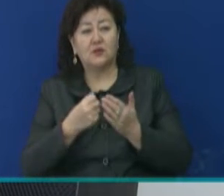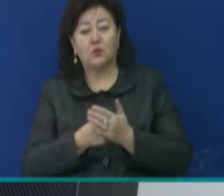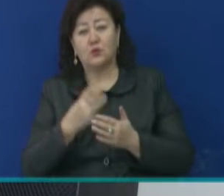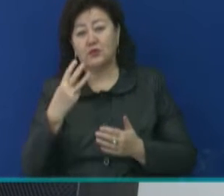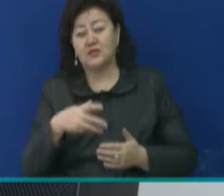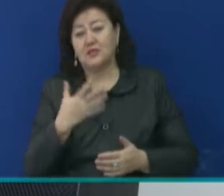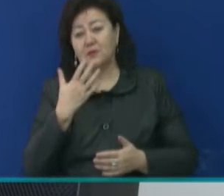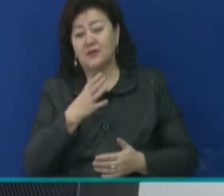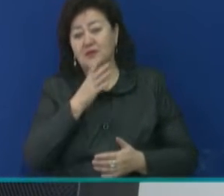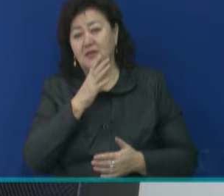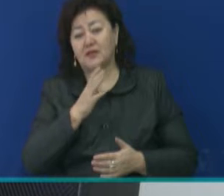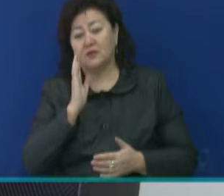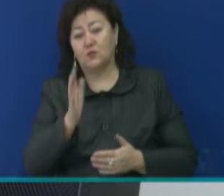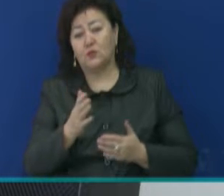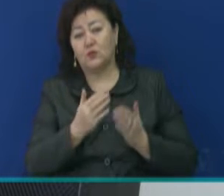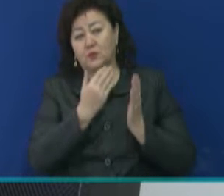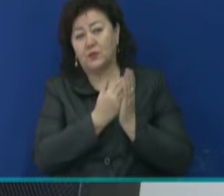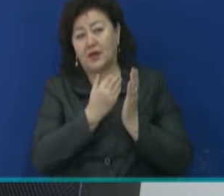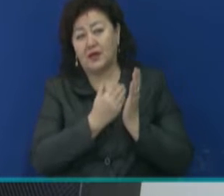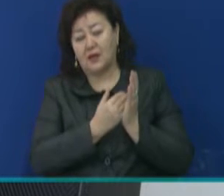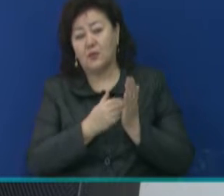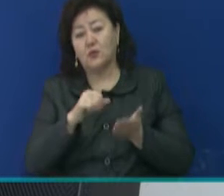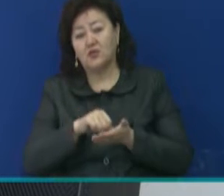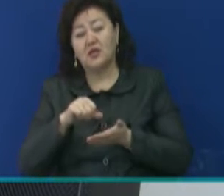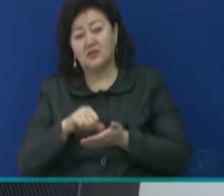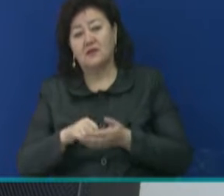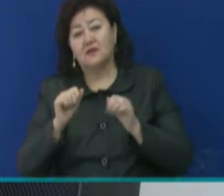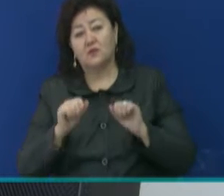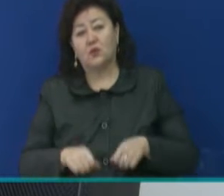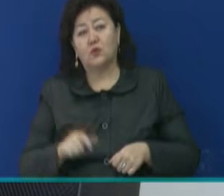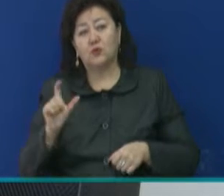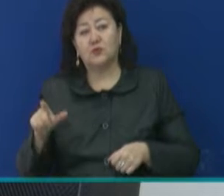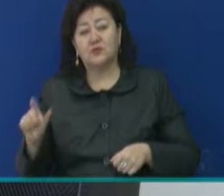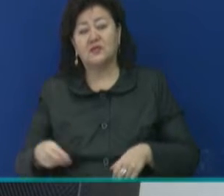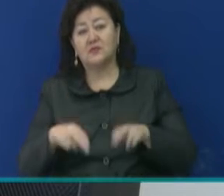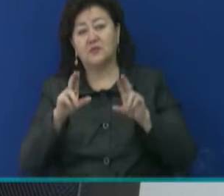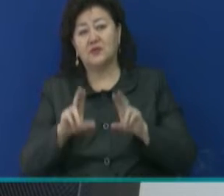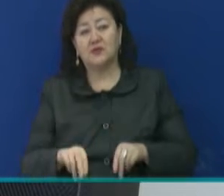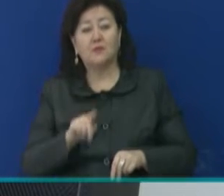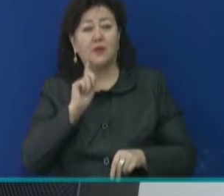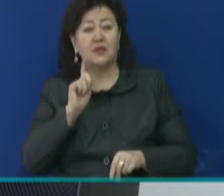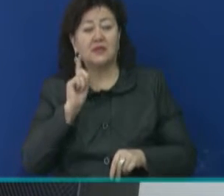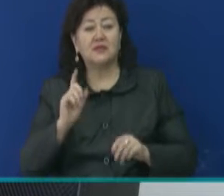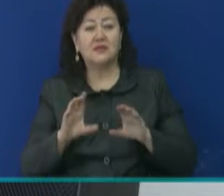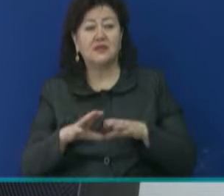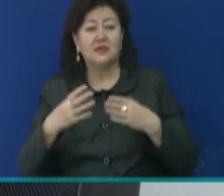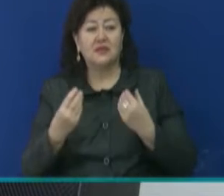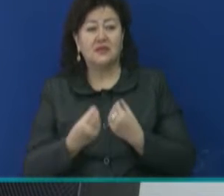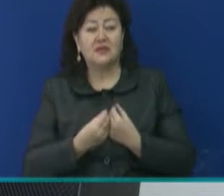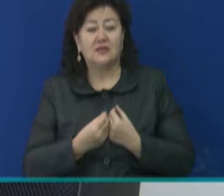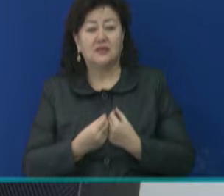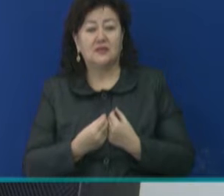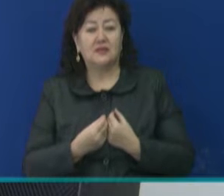35 лет будет принимать участие то есть специалисты молодые семьи от 18